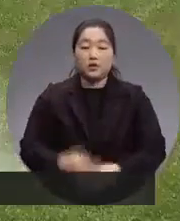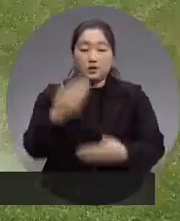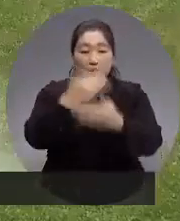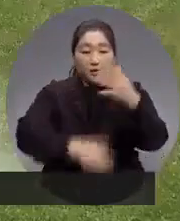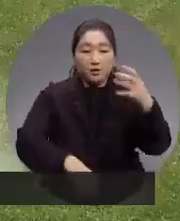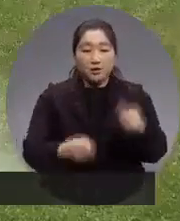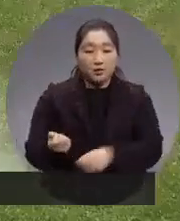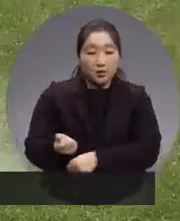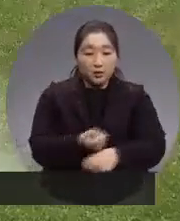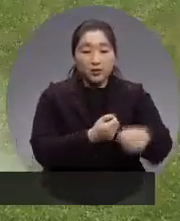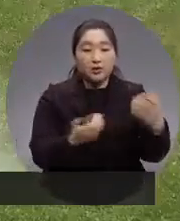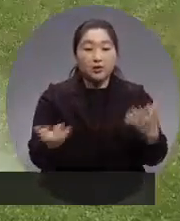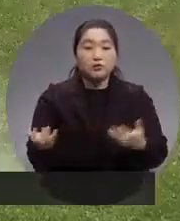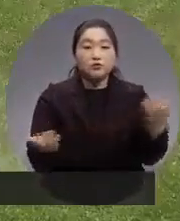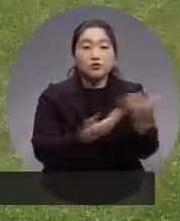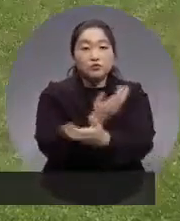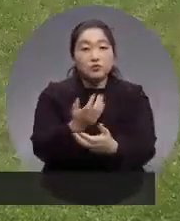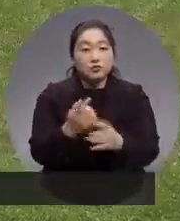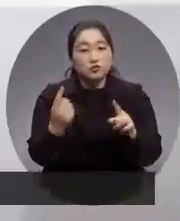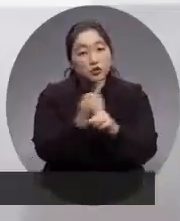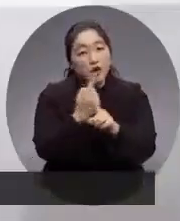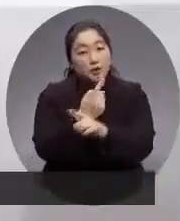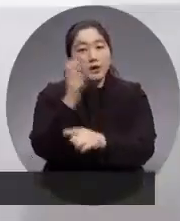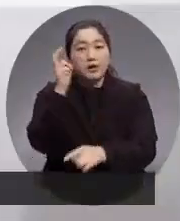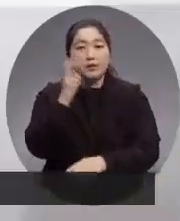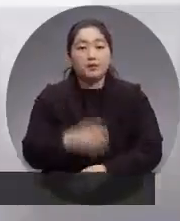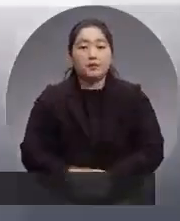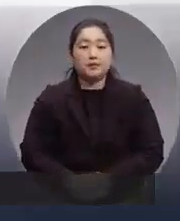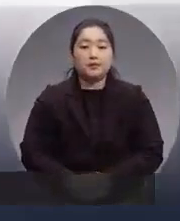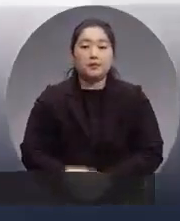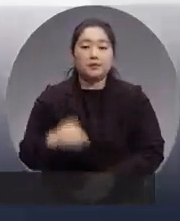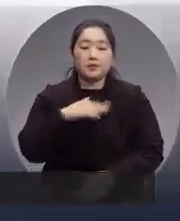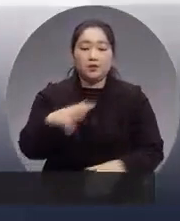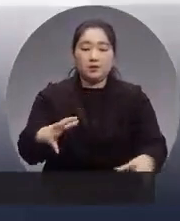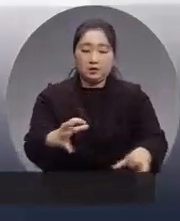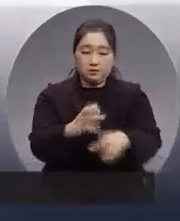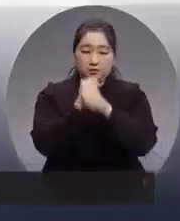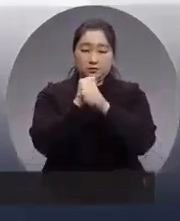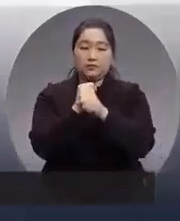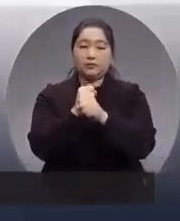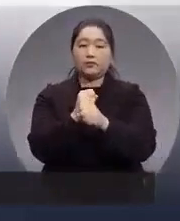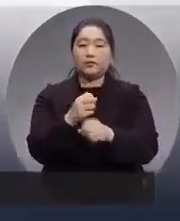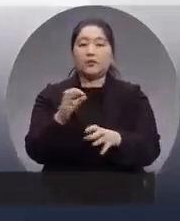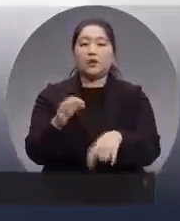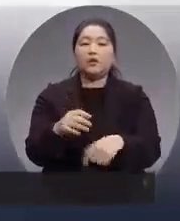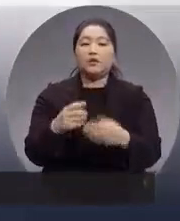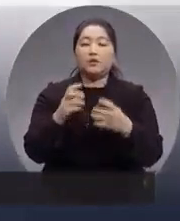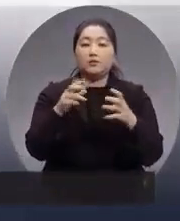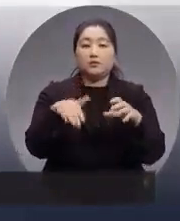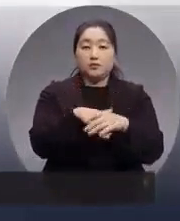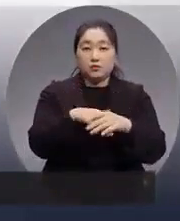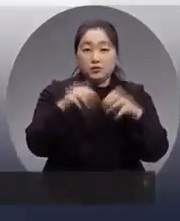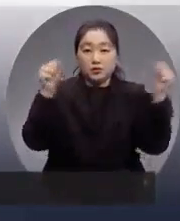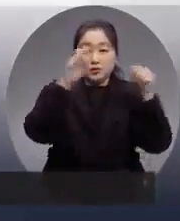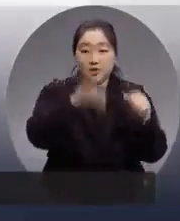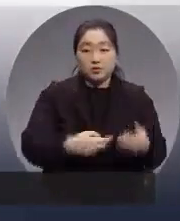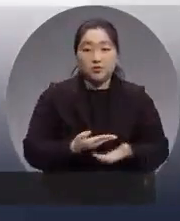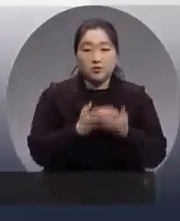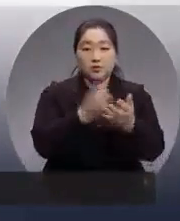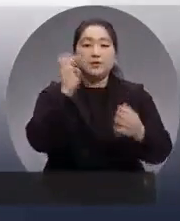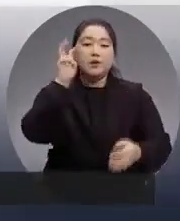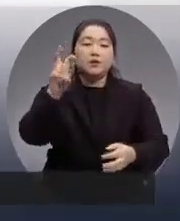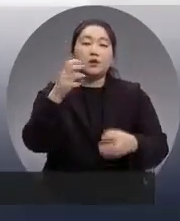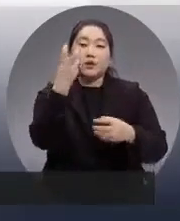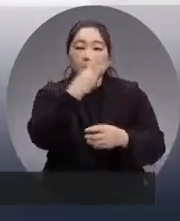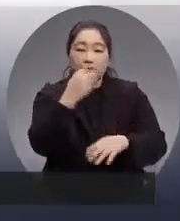골프장의 추가 이동도 예상됩니다. 저희가 취합을 해서 검토한 거를 문체부에 올리면 30일 이내에